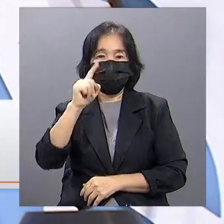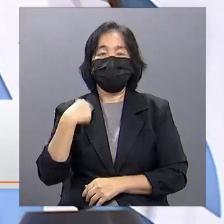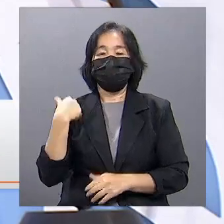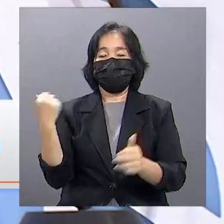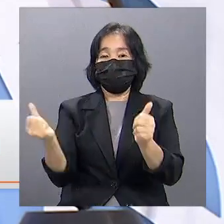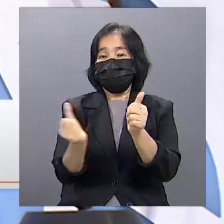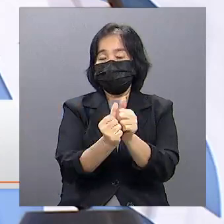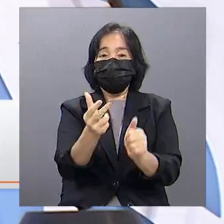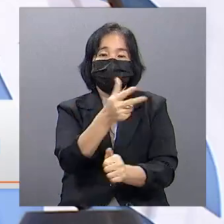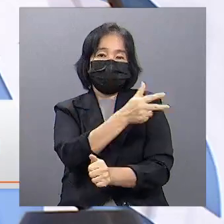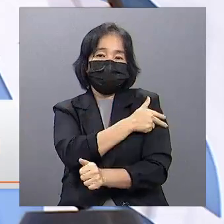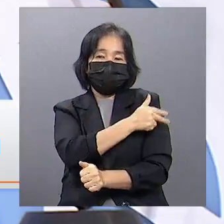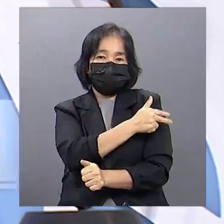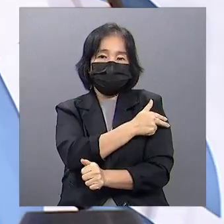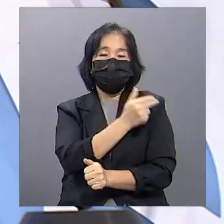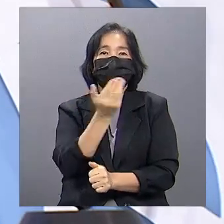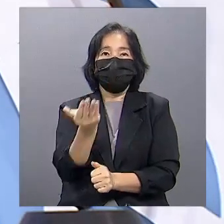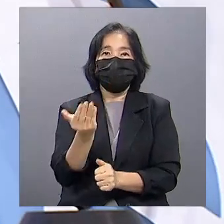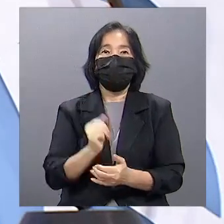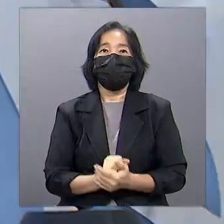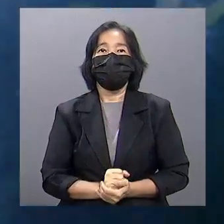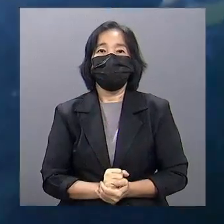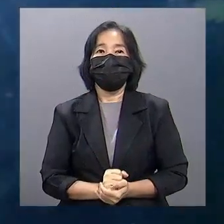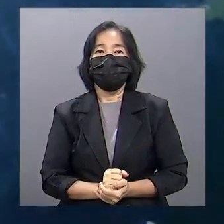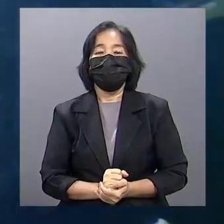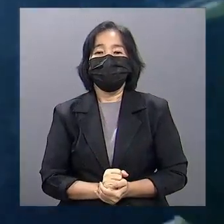ธรธำรงนาวาสวัสดิ์กันอีกครั้งนึงค่ะ